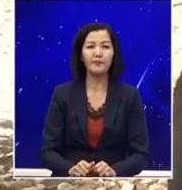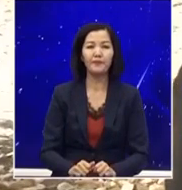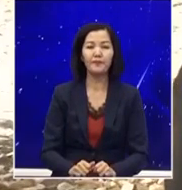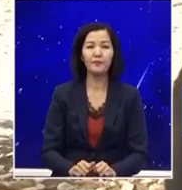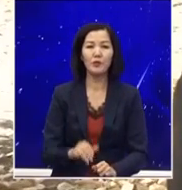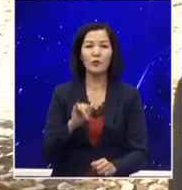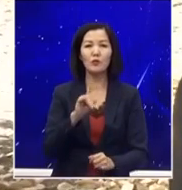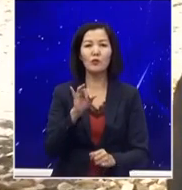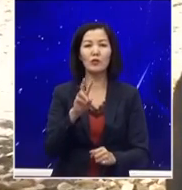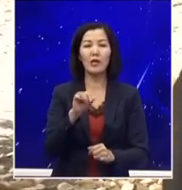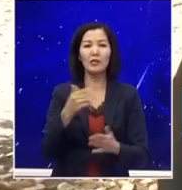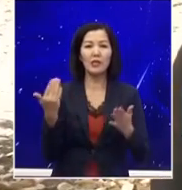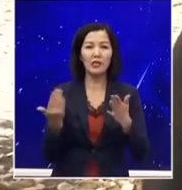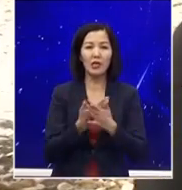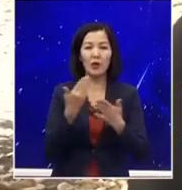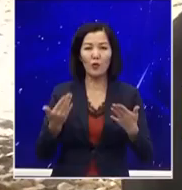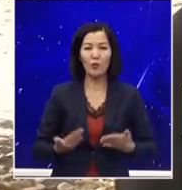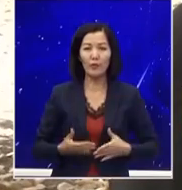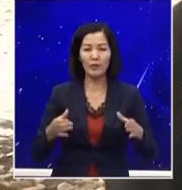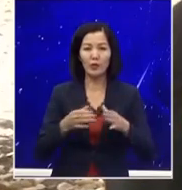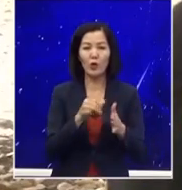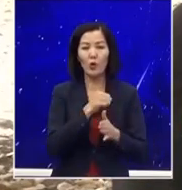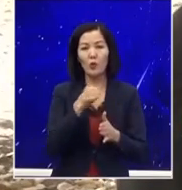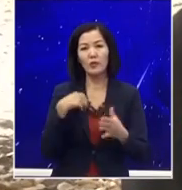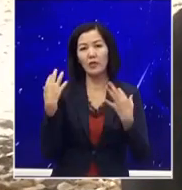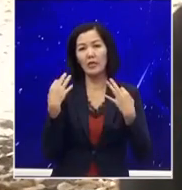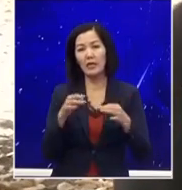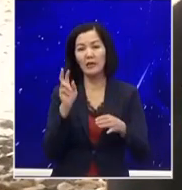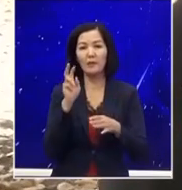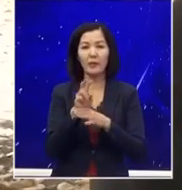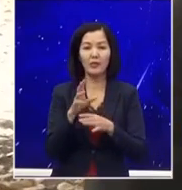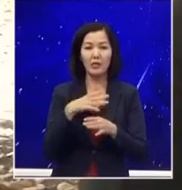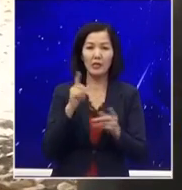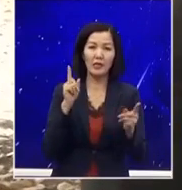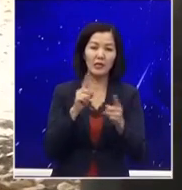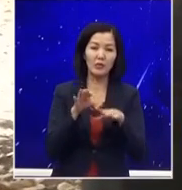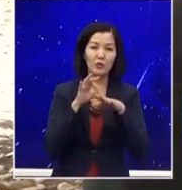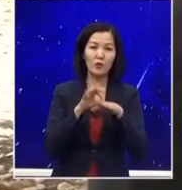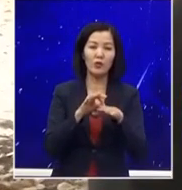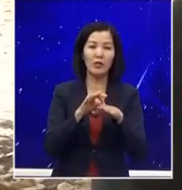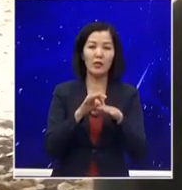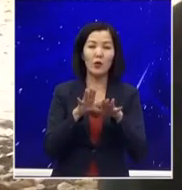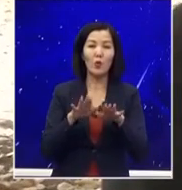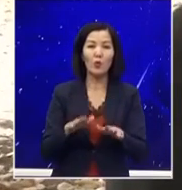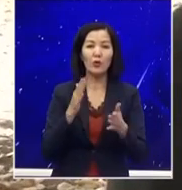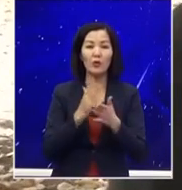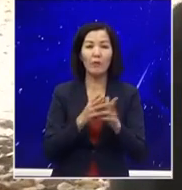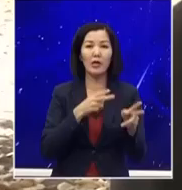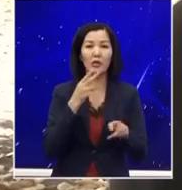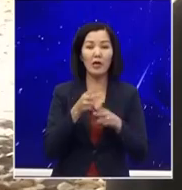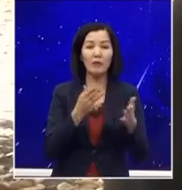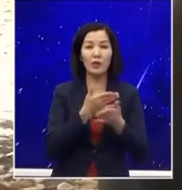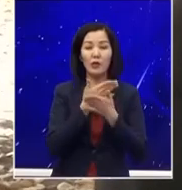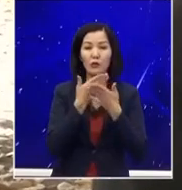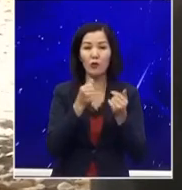Ұзынағаштағы көптеген тұрғындар жаңа өмірдегілермен ерікті түрде байланысқа түседі. Олардың кездесулер өткізетін заңды орындары бар. Шағымдар болмайынша